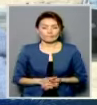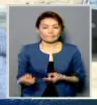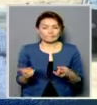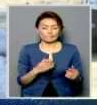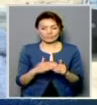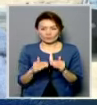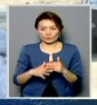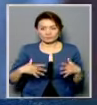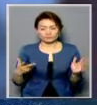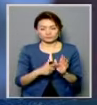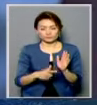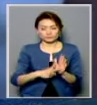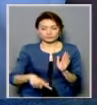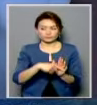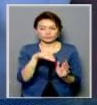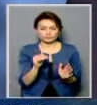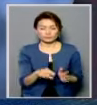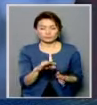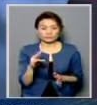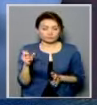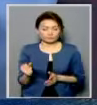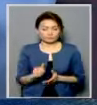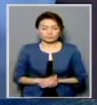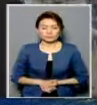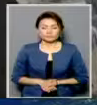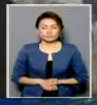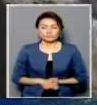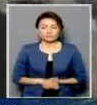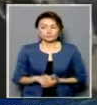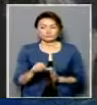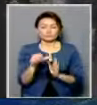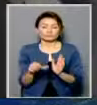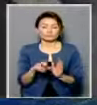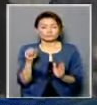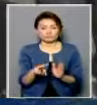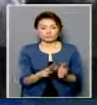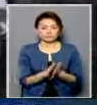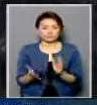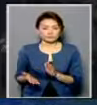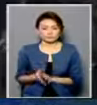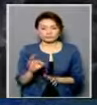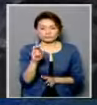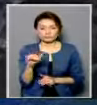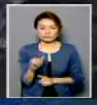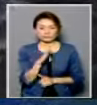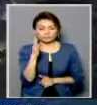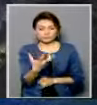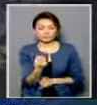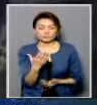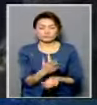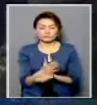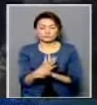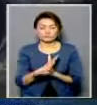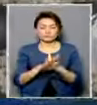на полигоны более 77 тысяч тонн мусора. 16 апреля состоится областной субботник. Кроме того, в